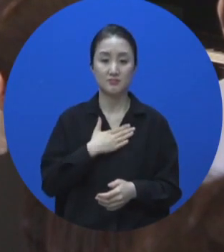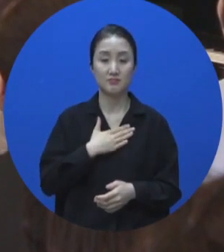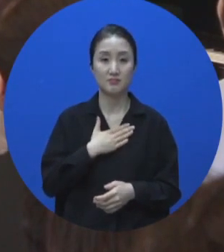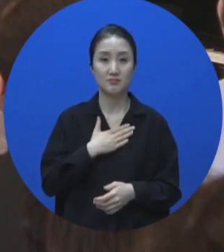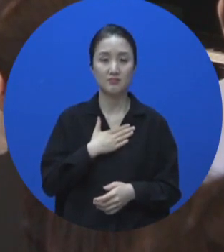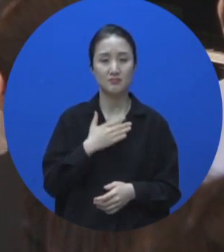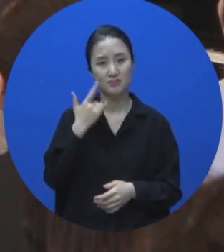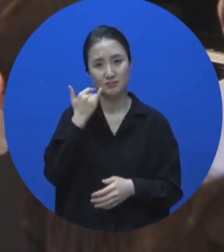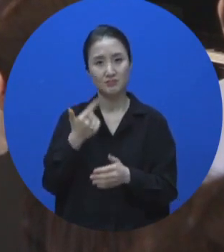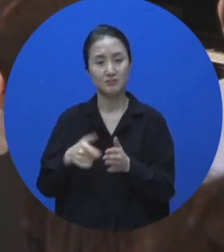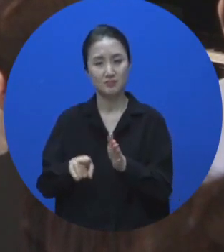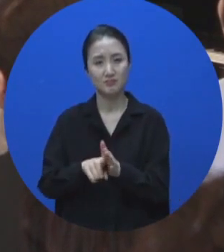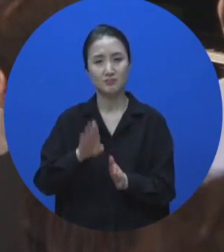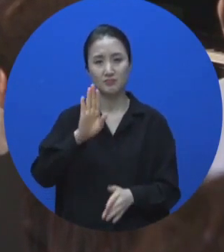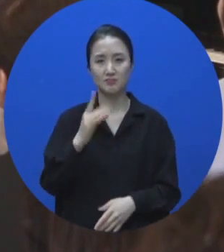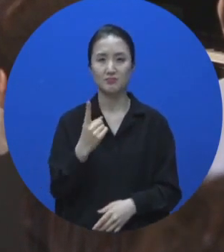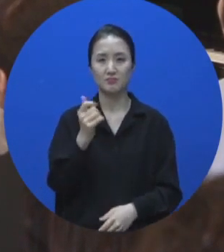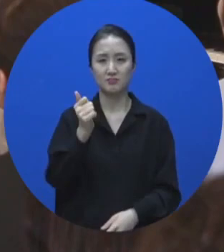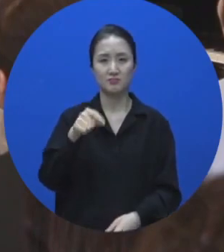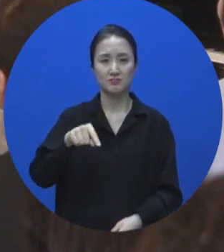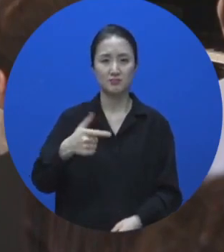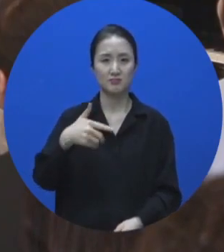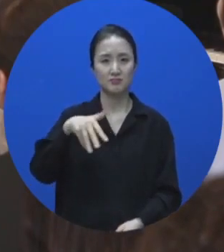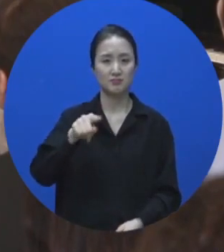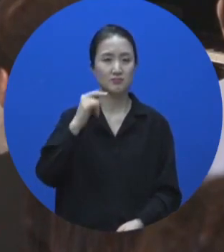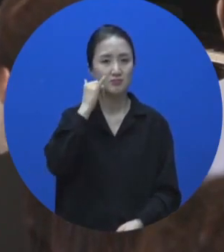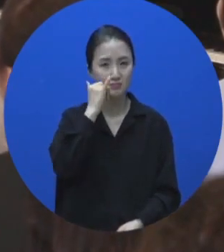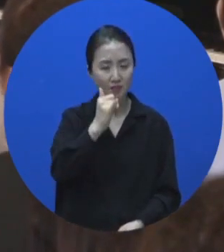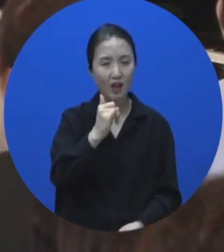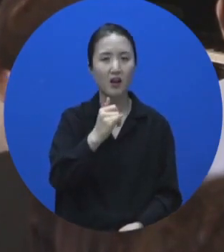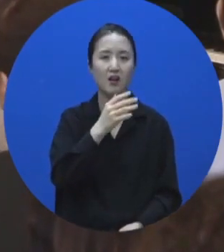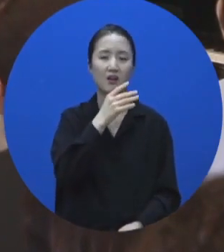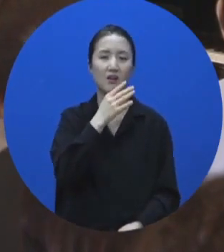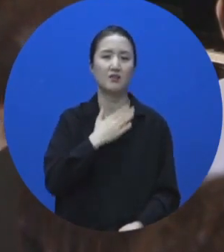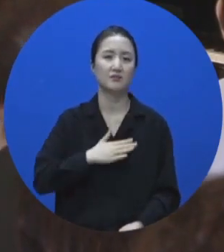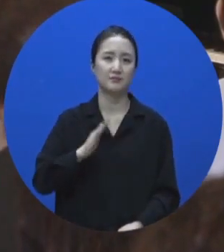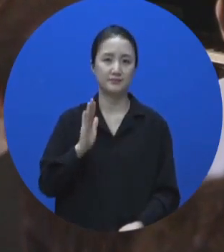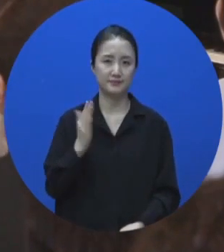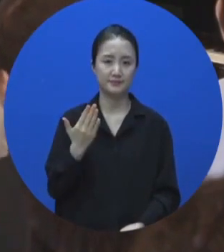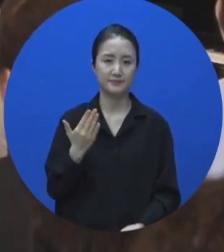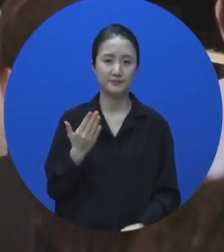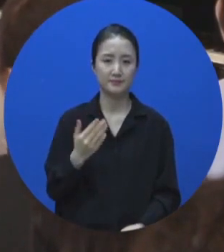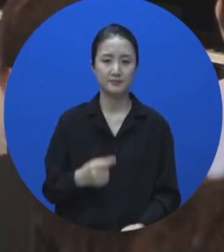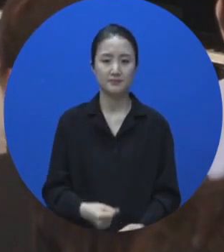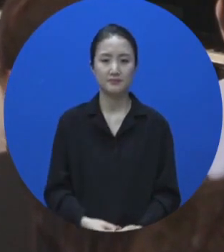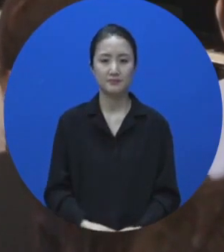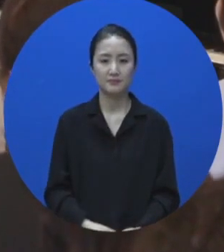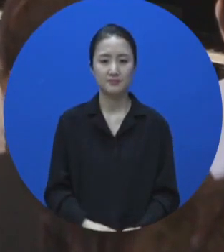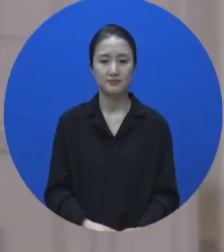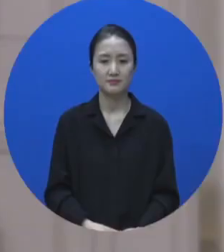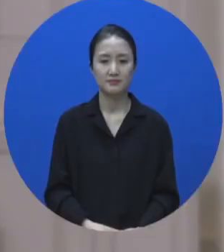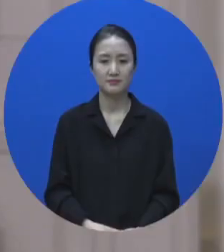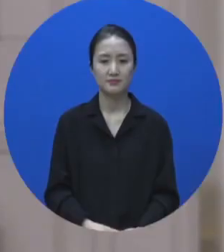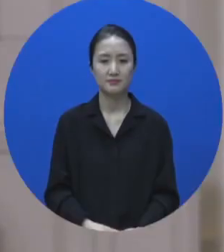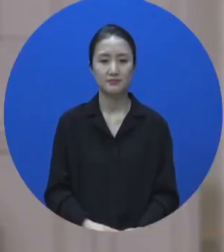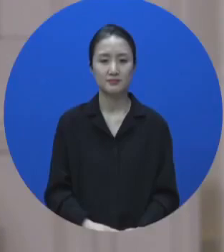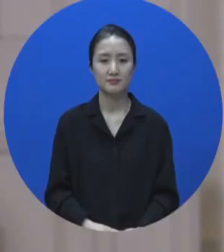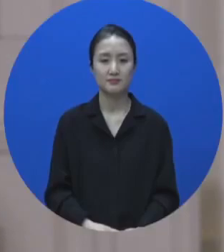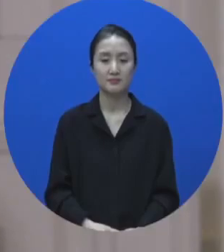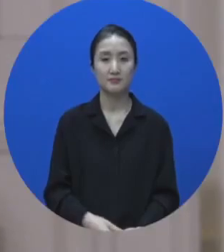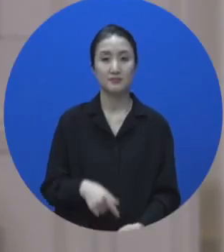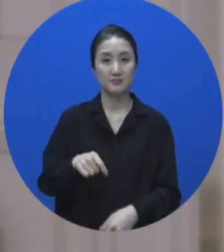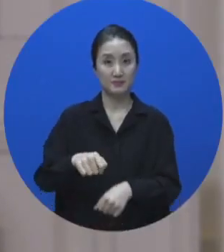국가유공자 특검을 보온 처의 전화해서 그 방법을 알았거든요 그런데 여러분 이 특별함 이